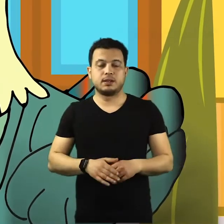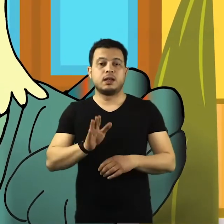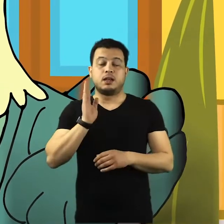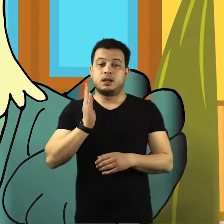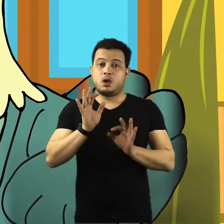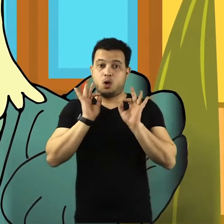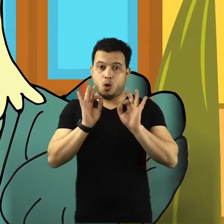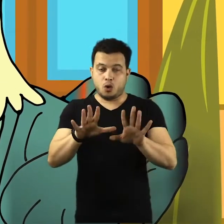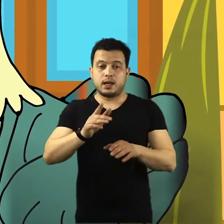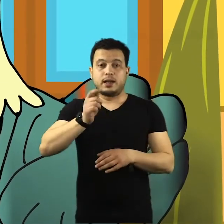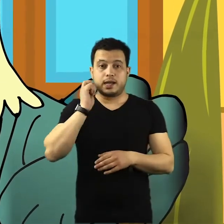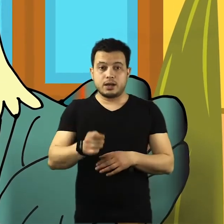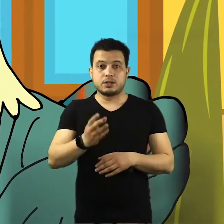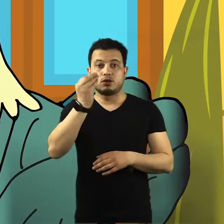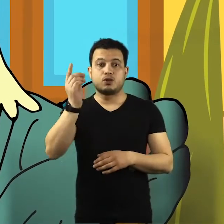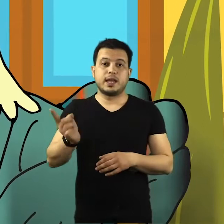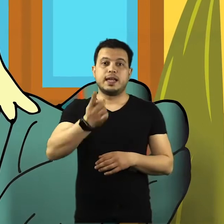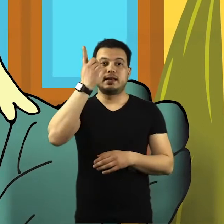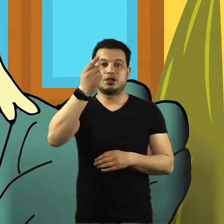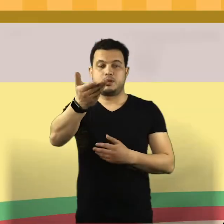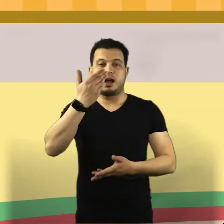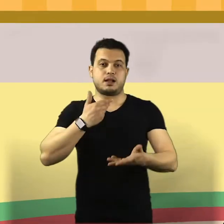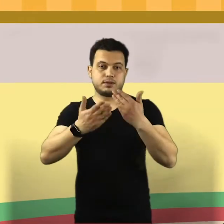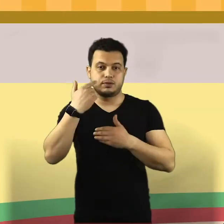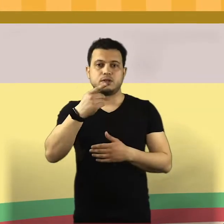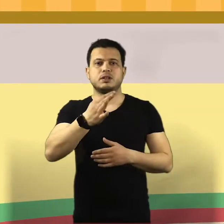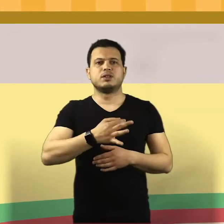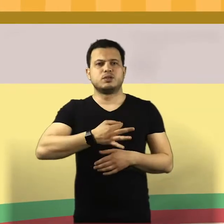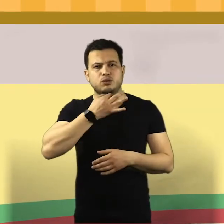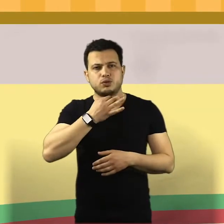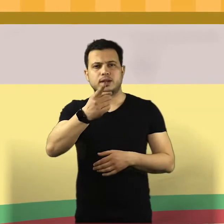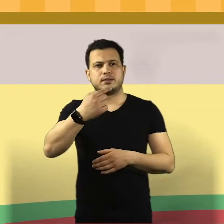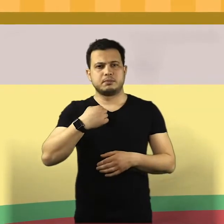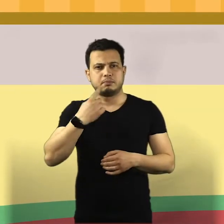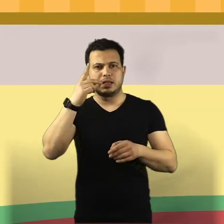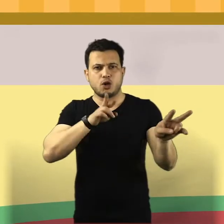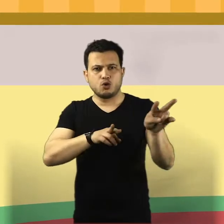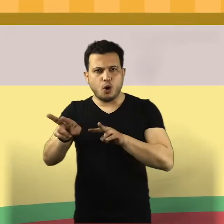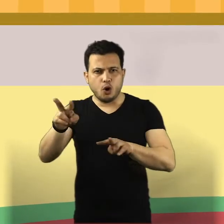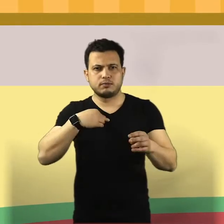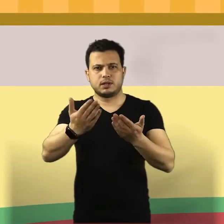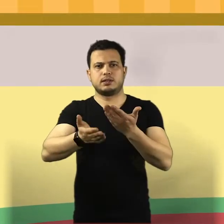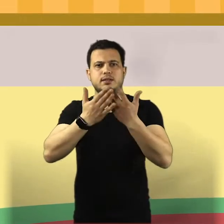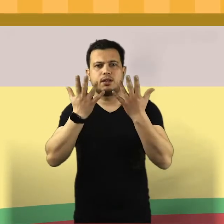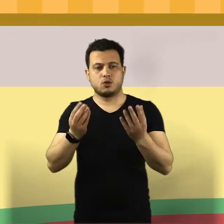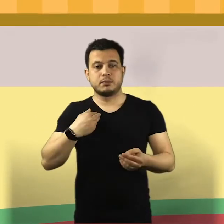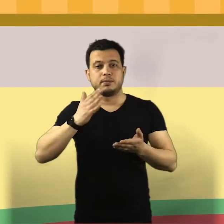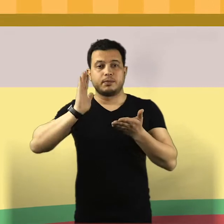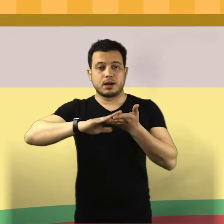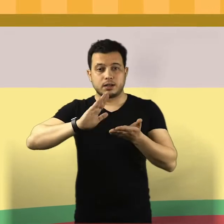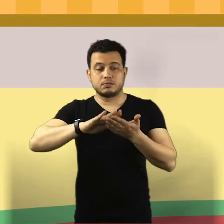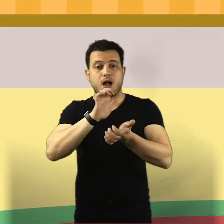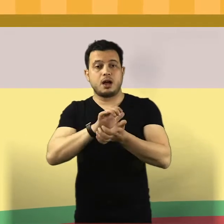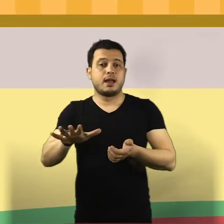Gerçekten çok ilginç bir olay bu Lütfen lütfen bana bir yol gösterin Benim ve arkadaşlarımın aileleri